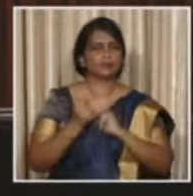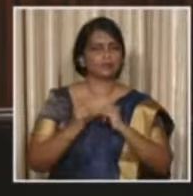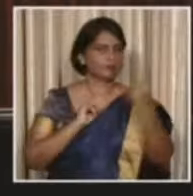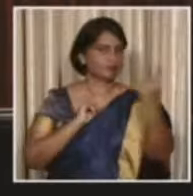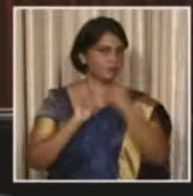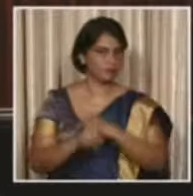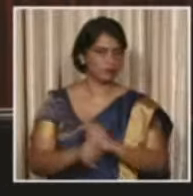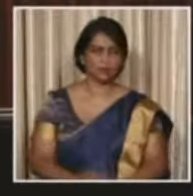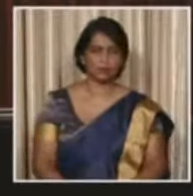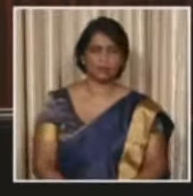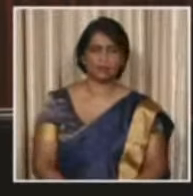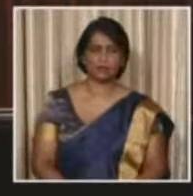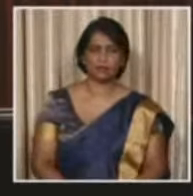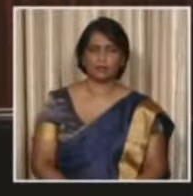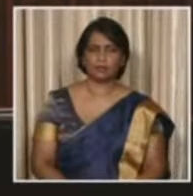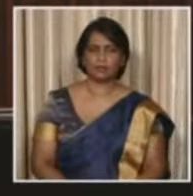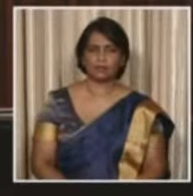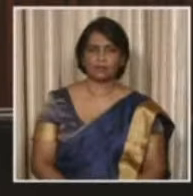මූලාශ්‍රණය පැමිණෙනවා.